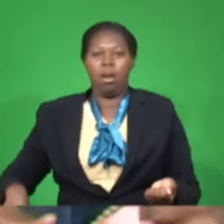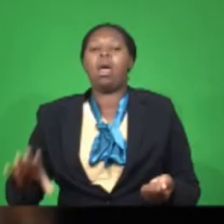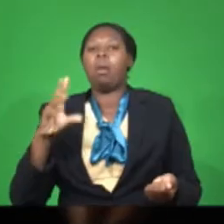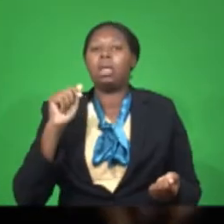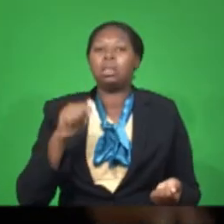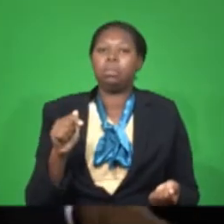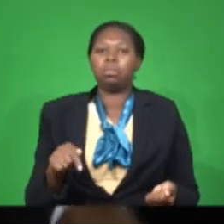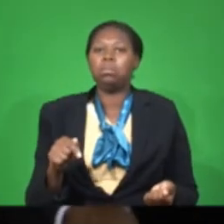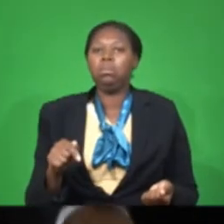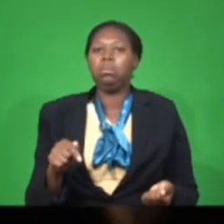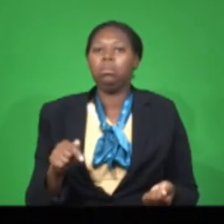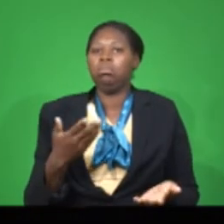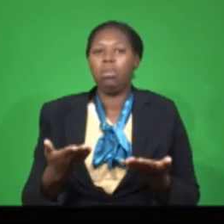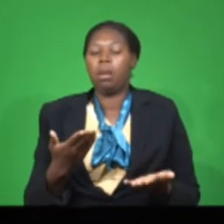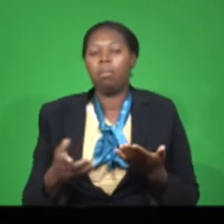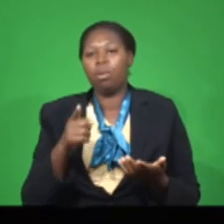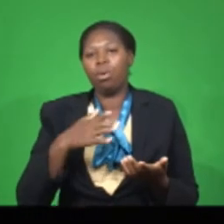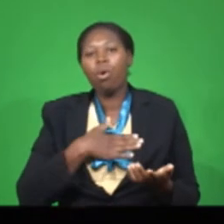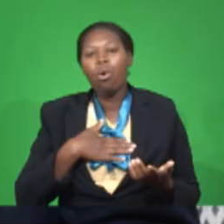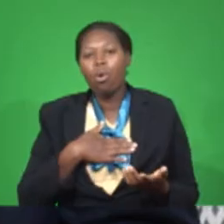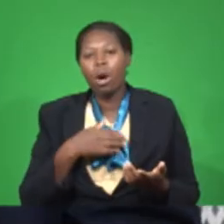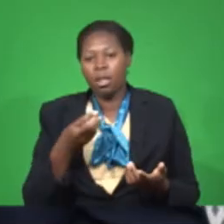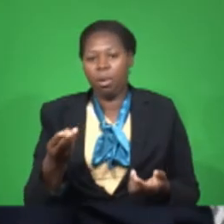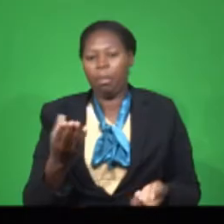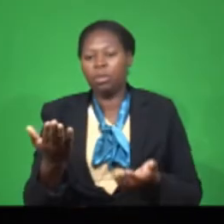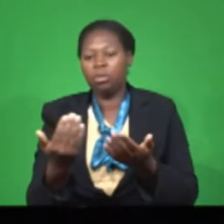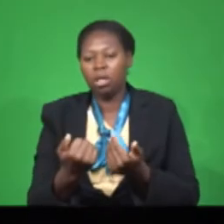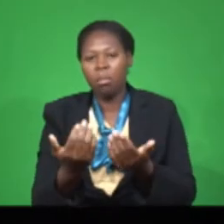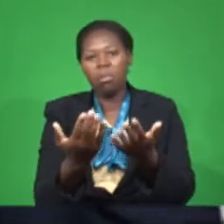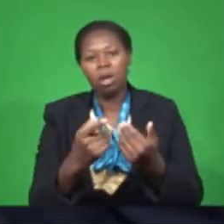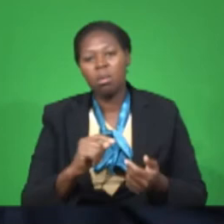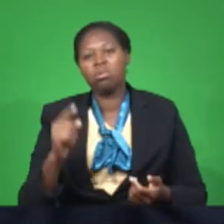Mwari wacho. Jesu chaakatovinga pano pasi vateereri